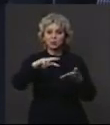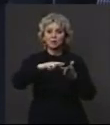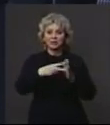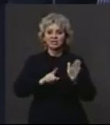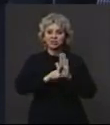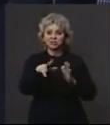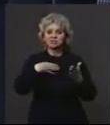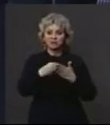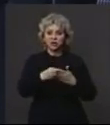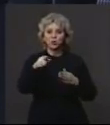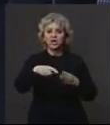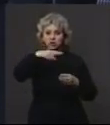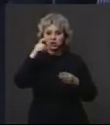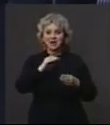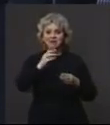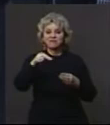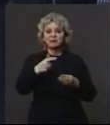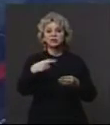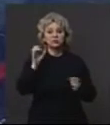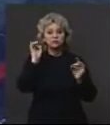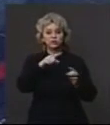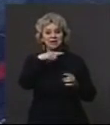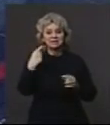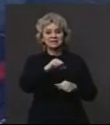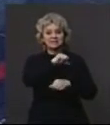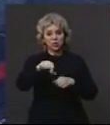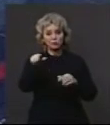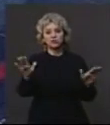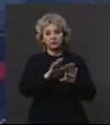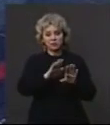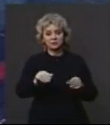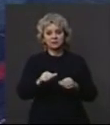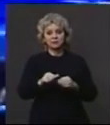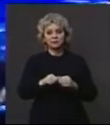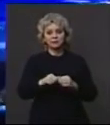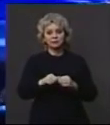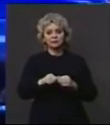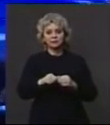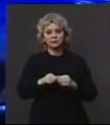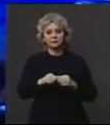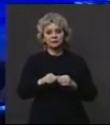планирует запустить свою «Жара-ФМ», где будут звучать российские и зарубежные песни.